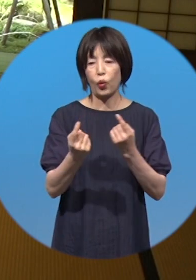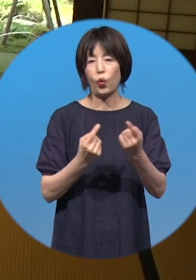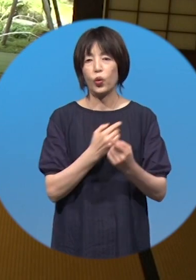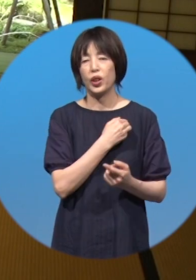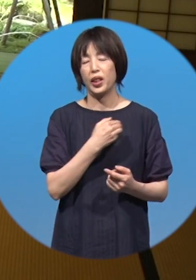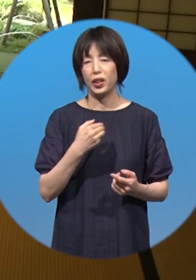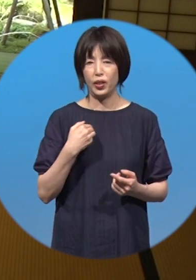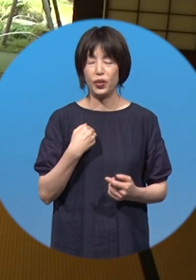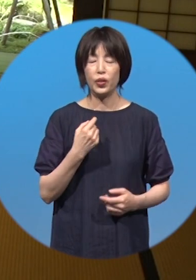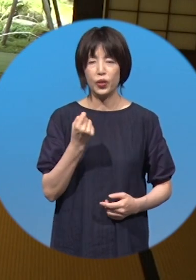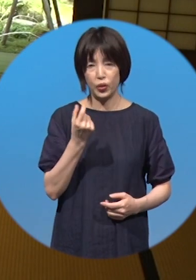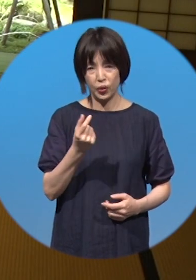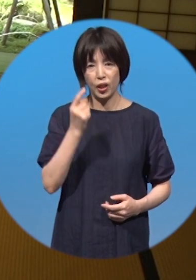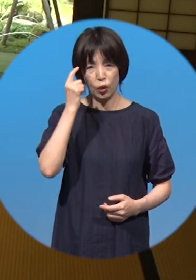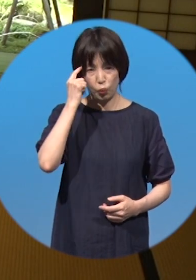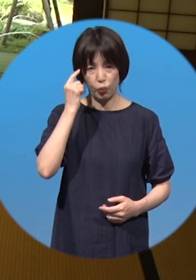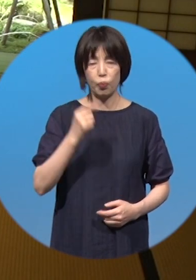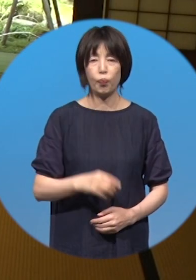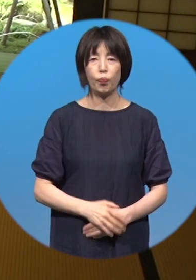限られていると思います。